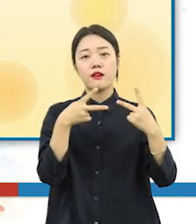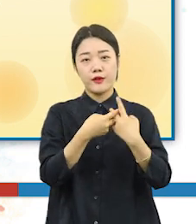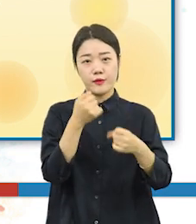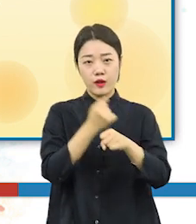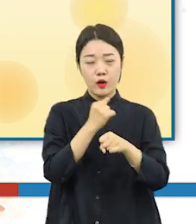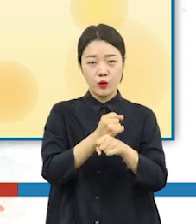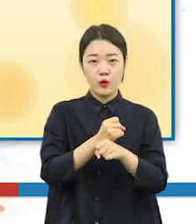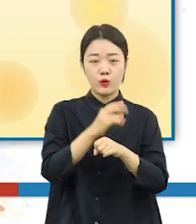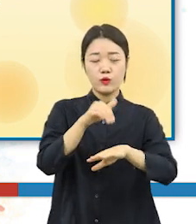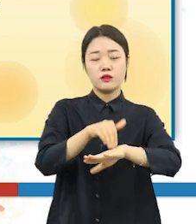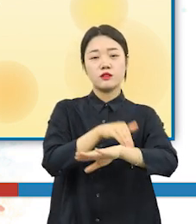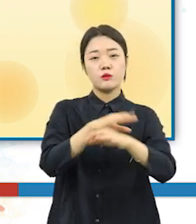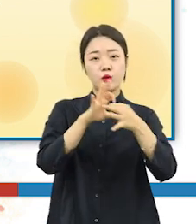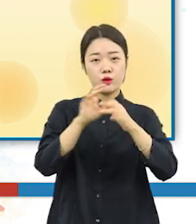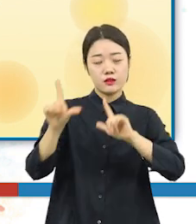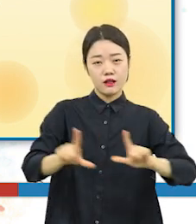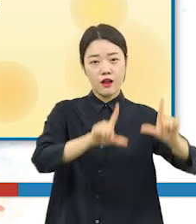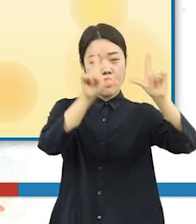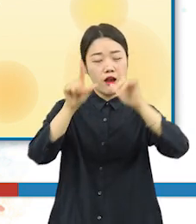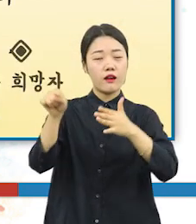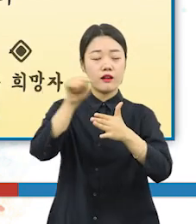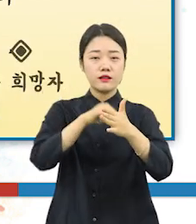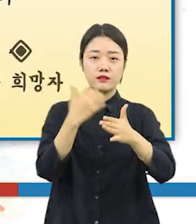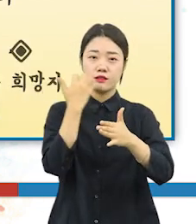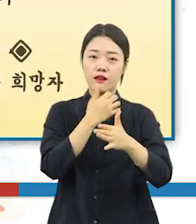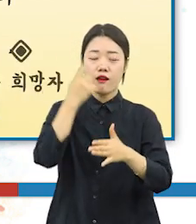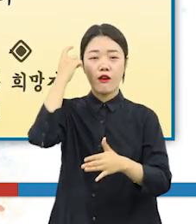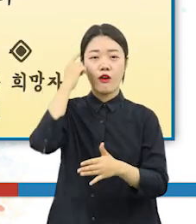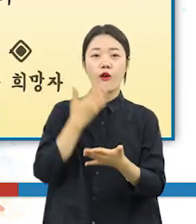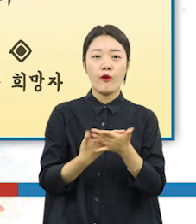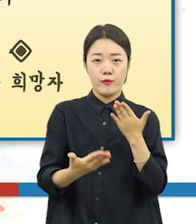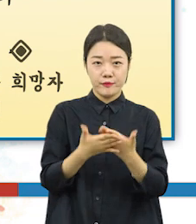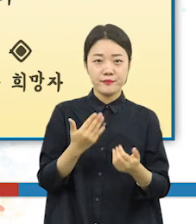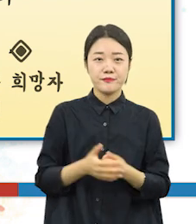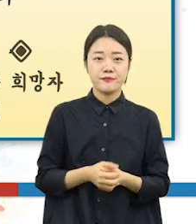이해하고 실습을 통해 일상 속 컬러 테라피를 경험하게 됩니다.